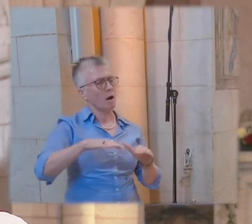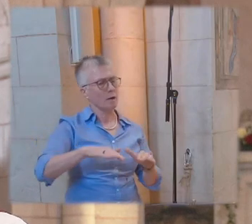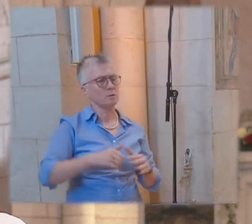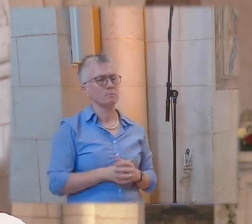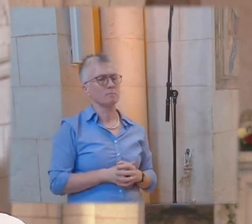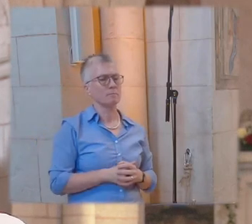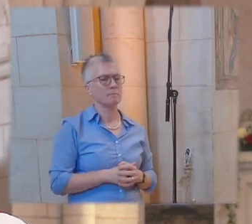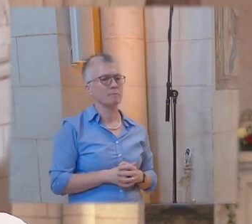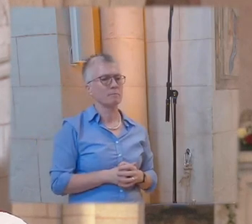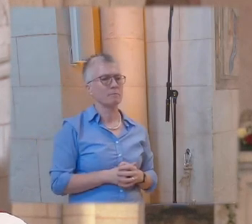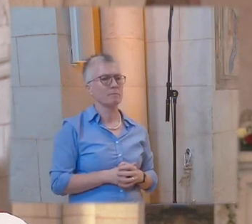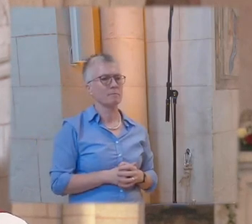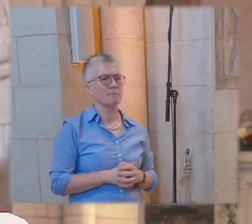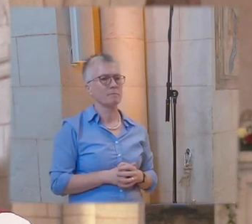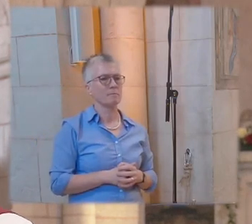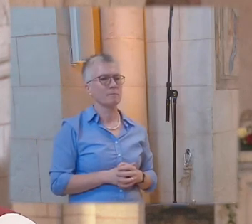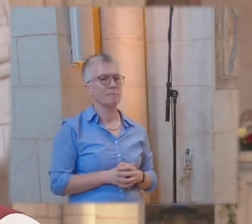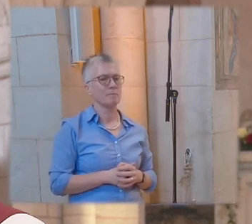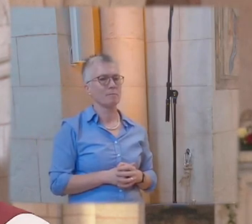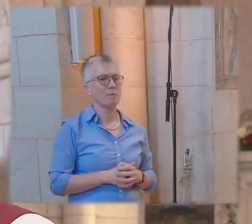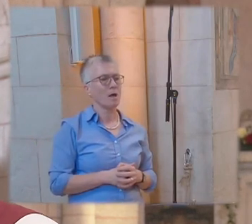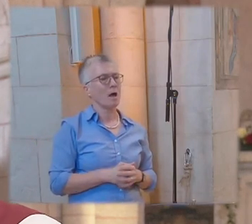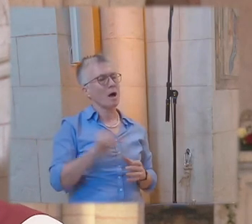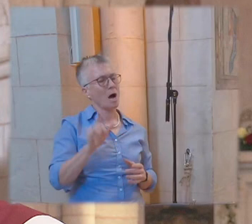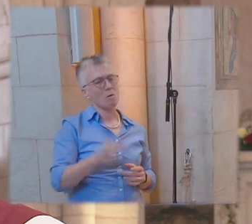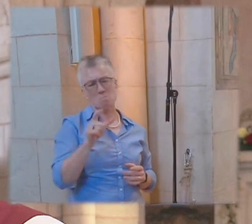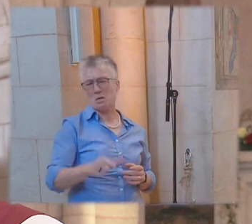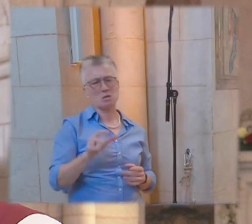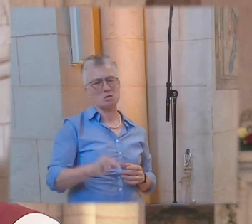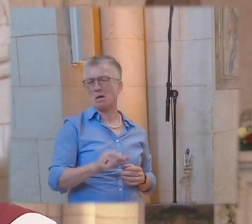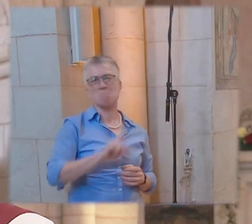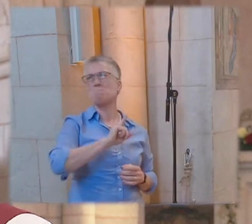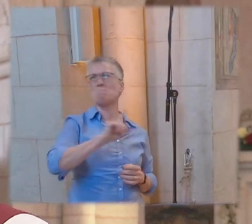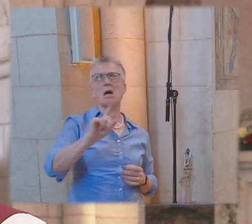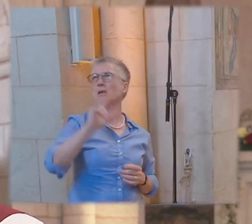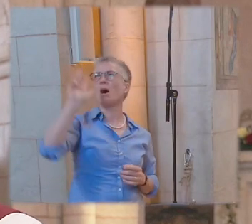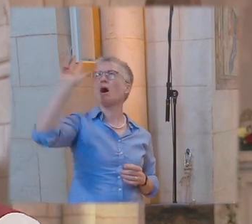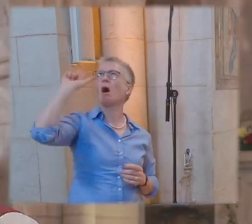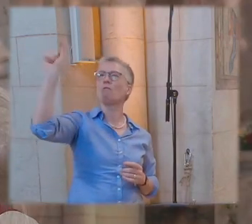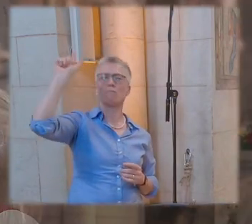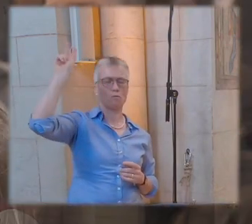hielten seinem Bund nicht die Treue.